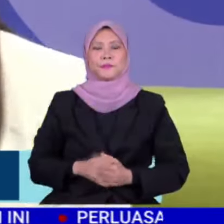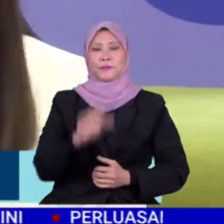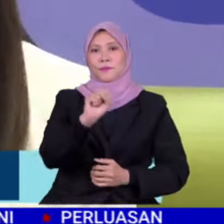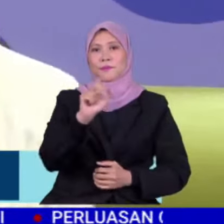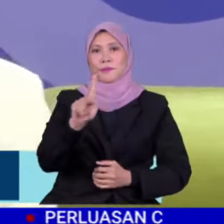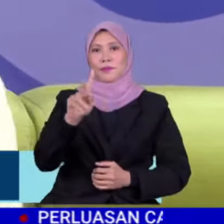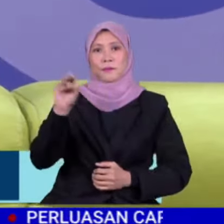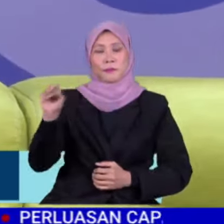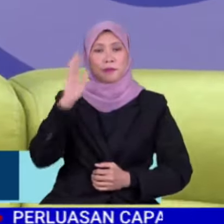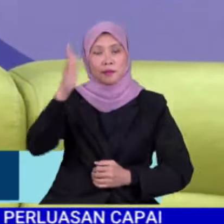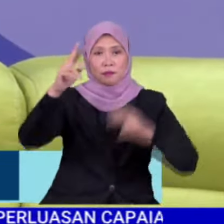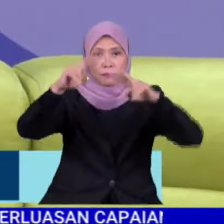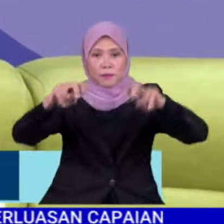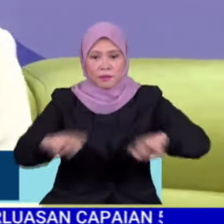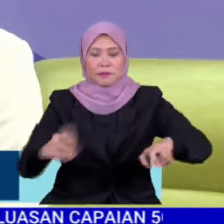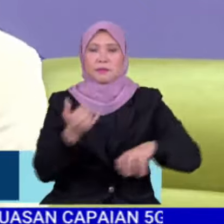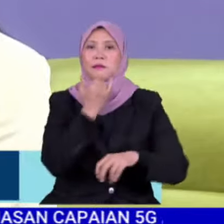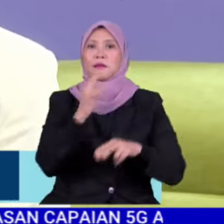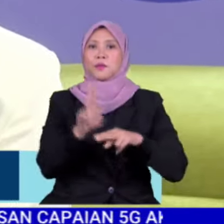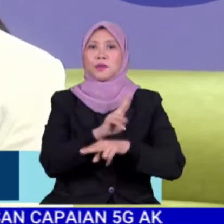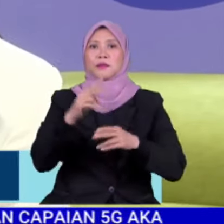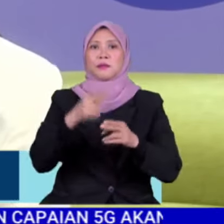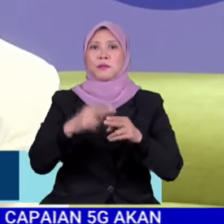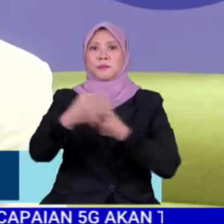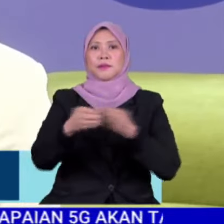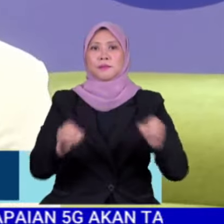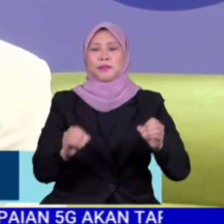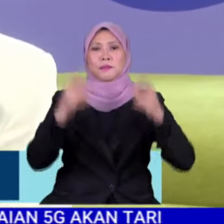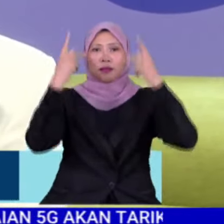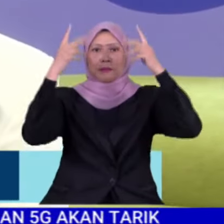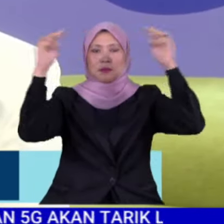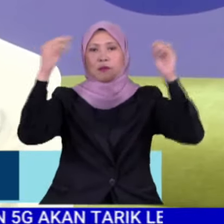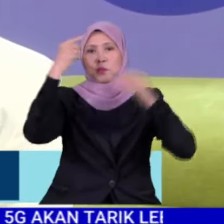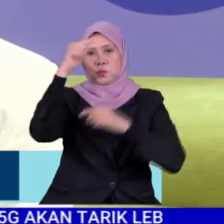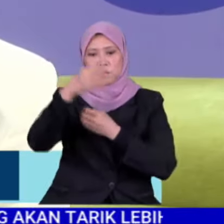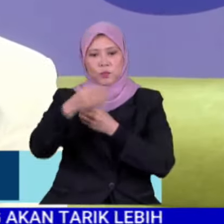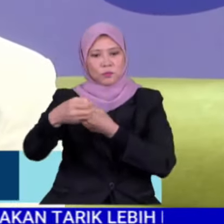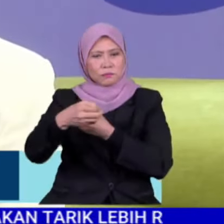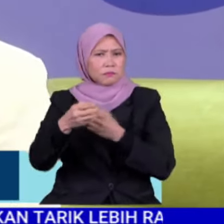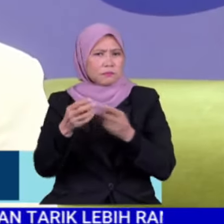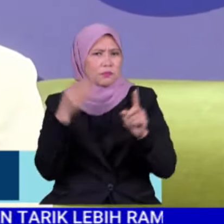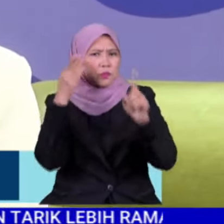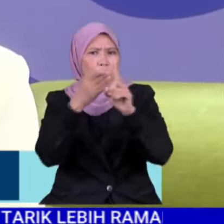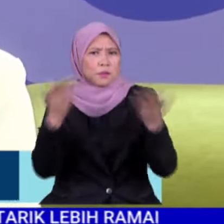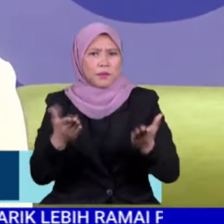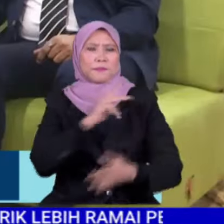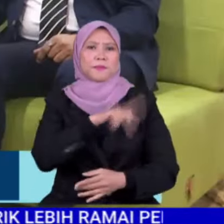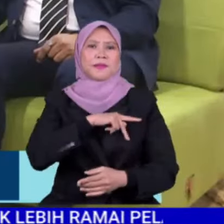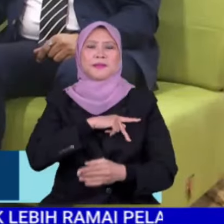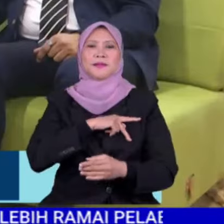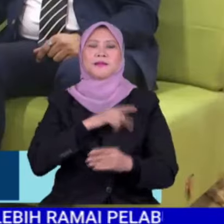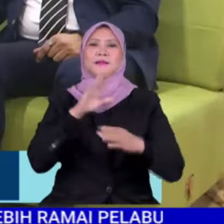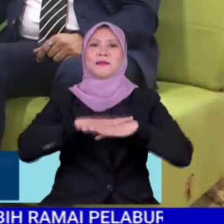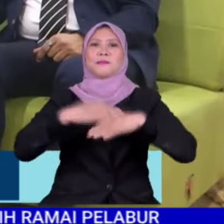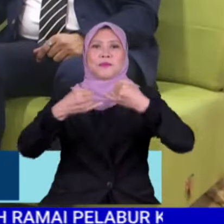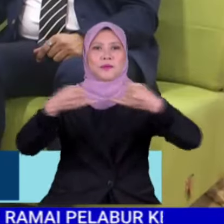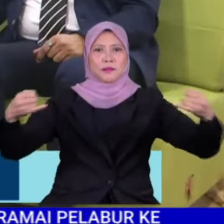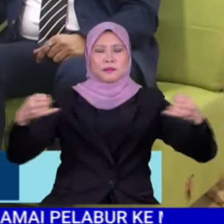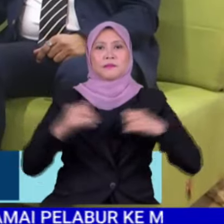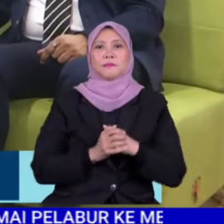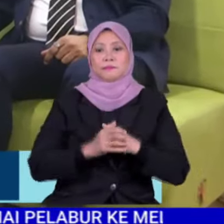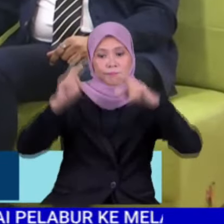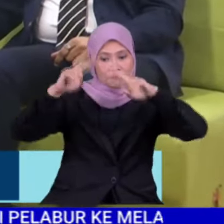SKMM akan menyiasat pihak yang salah guna nama Pejabat Perdana Menteri untuk tujuan peribadi atau tertentu secara dalam talian.